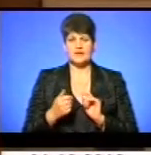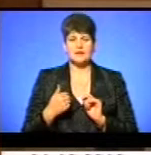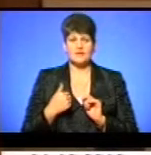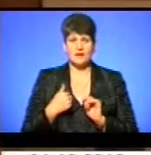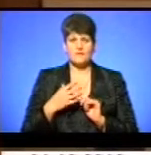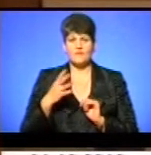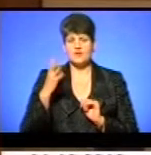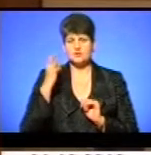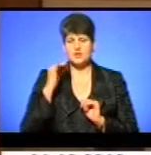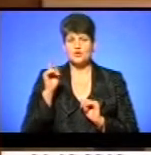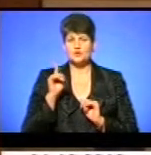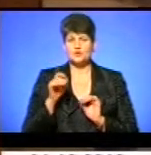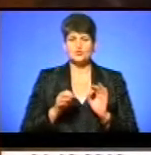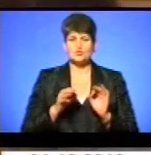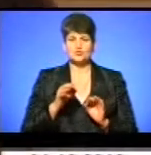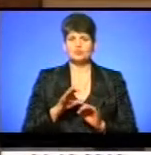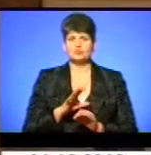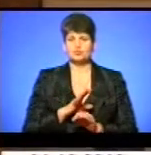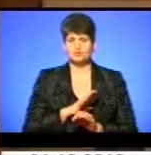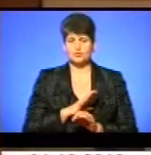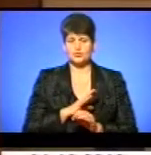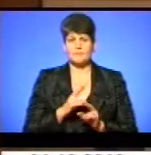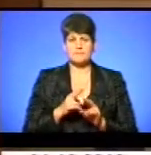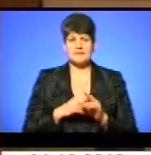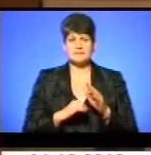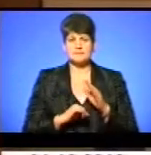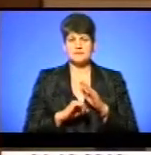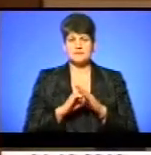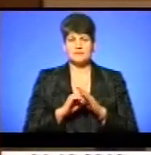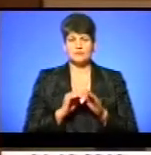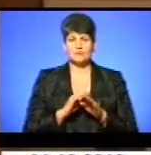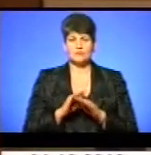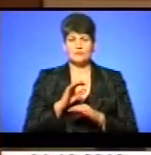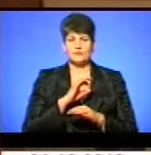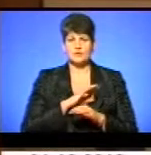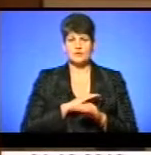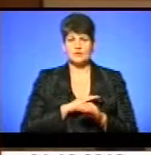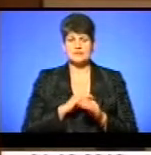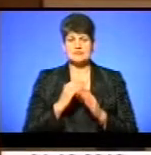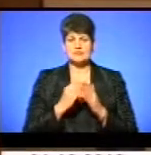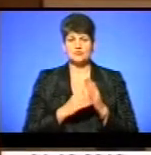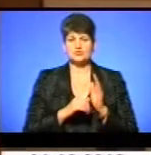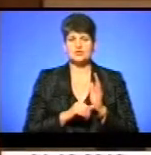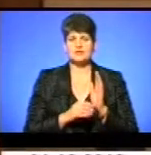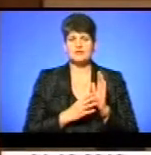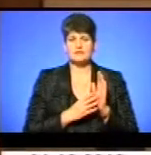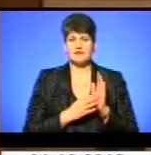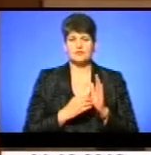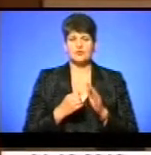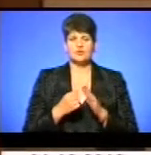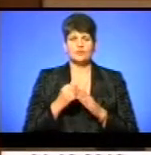що судом було безпідставно абсолютно застосовано статтю 69 до